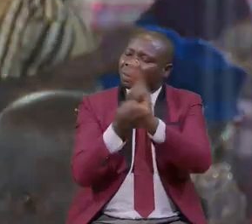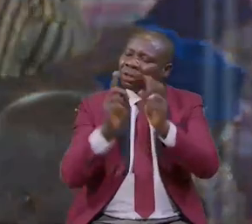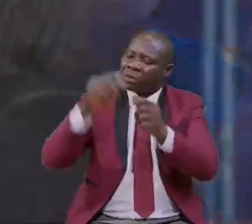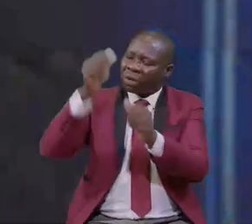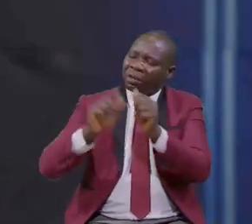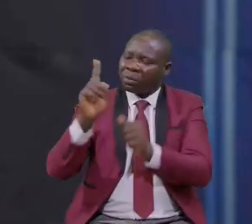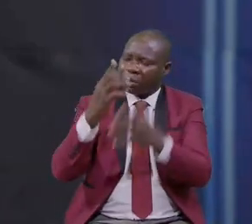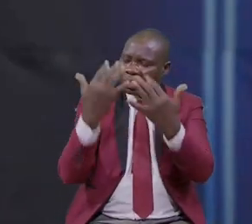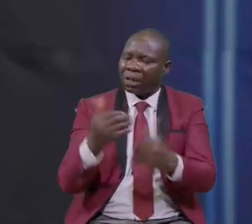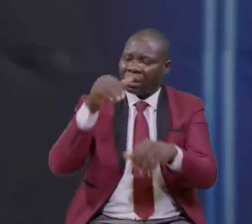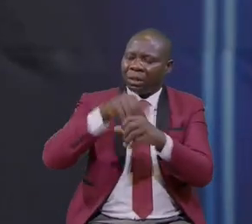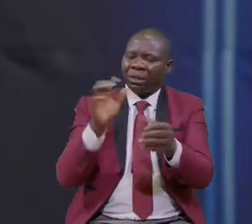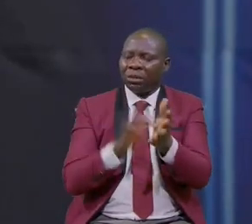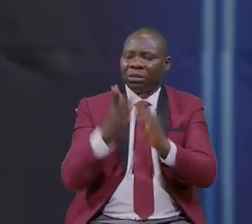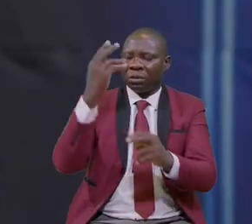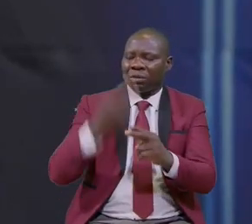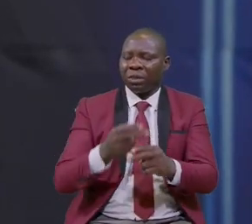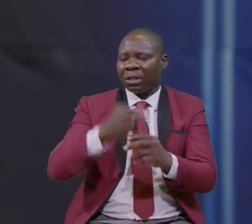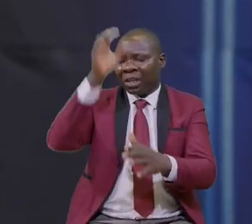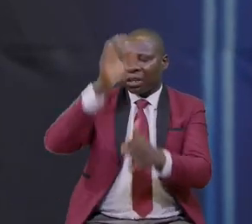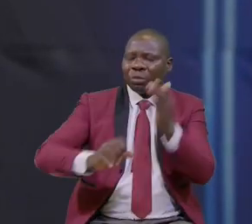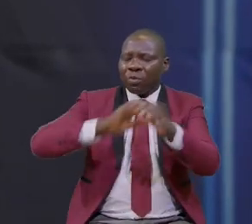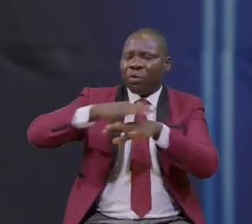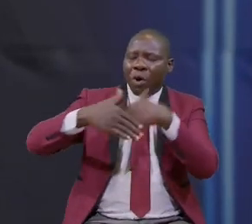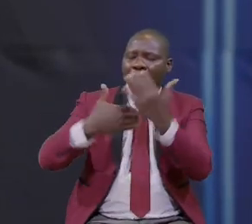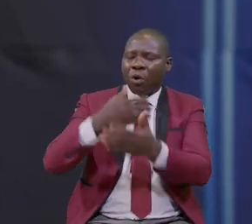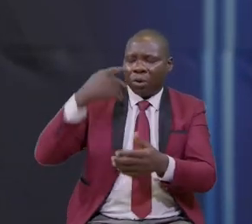Efface tout le souvenir de leur péché.